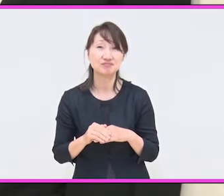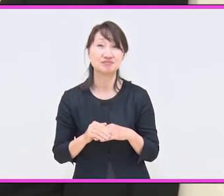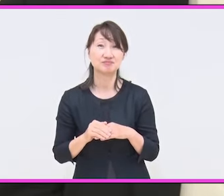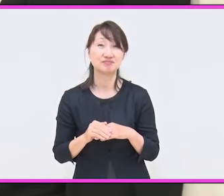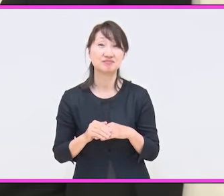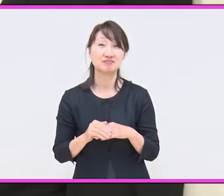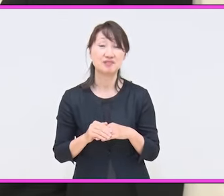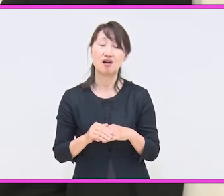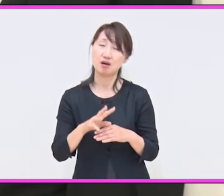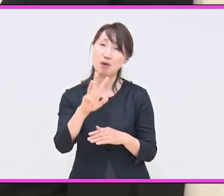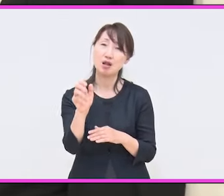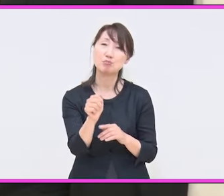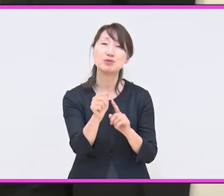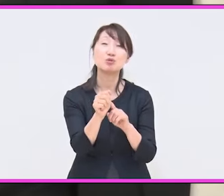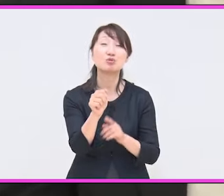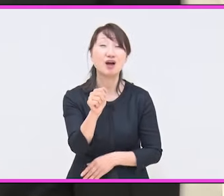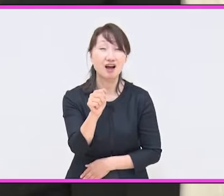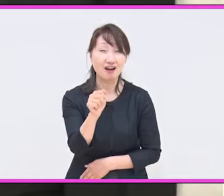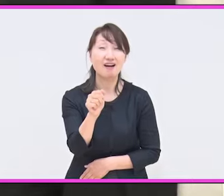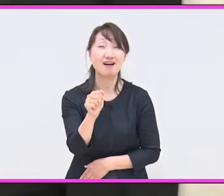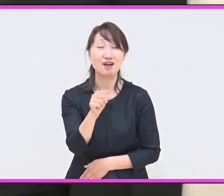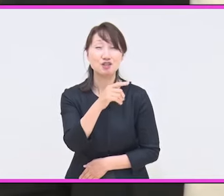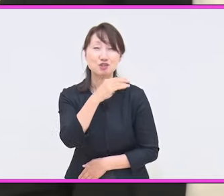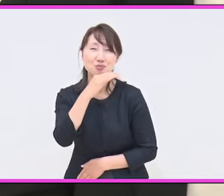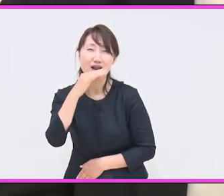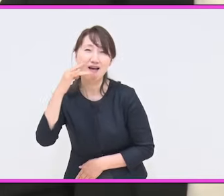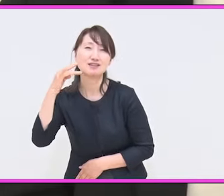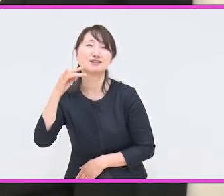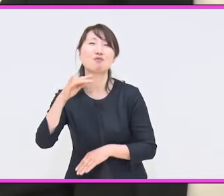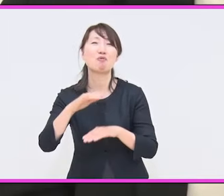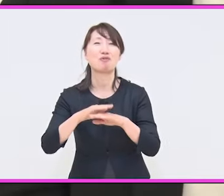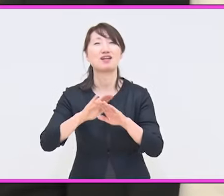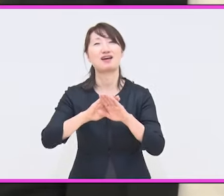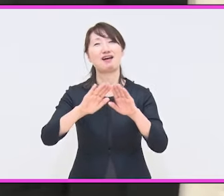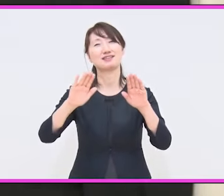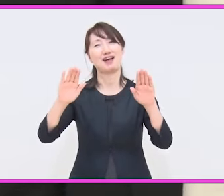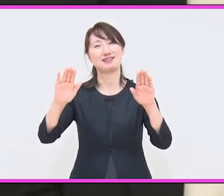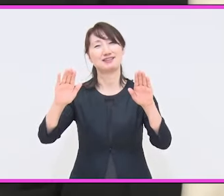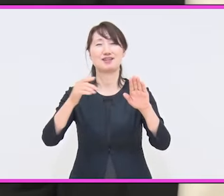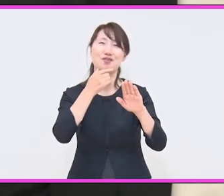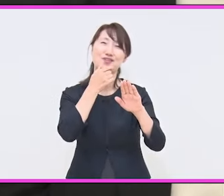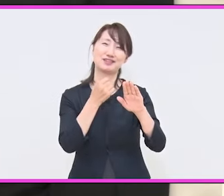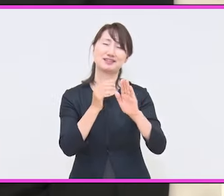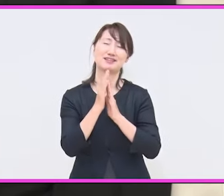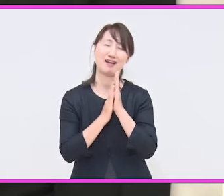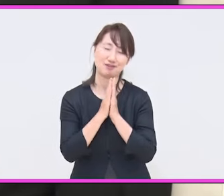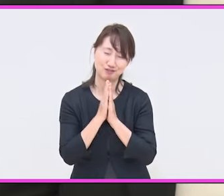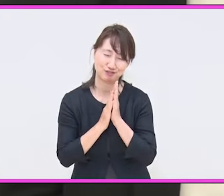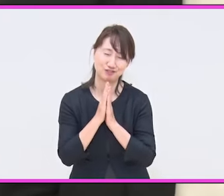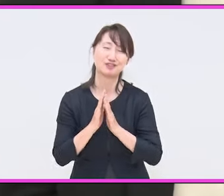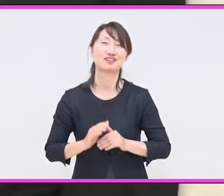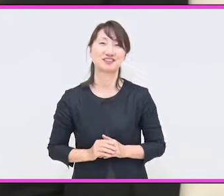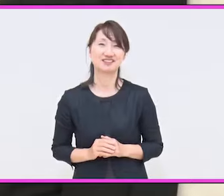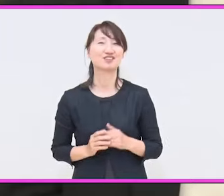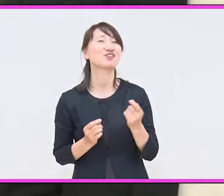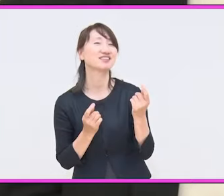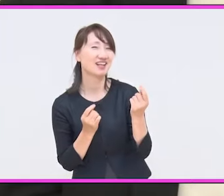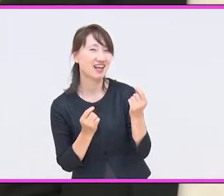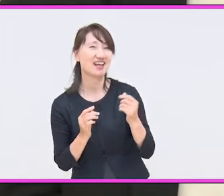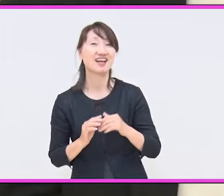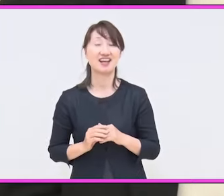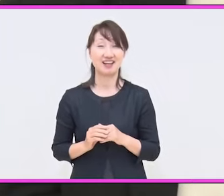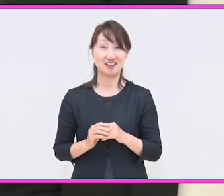ックっていうものがやっぱり素晴らしい形で開催されるってことをやっぱ願いますよね、 うん、そうですねいやそ